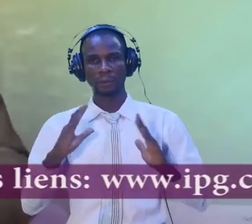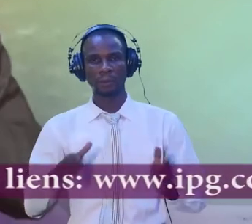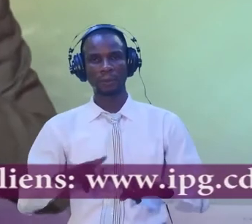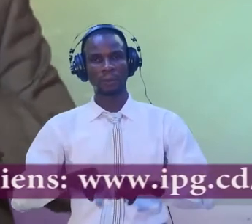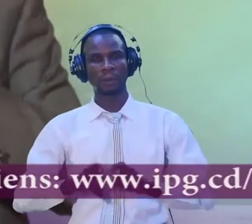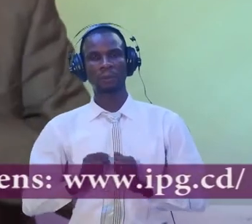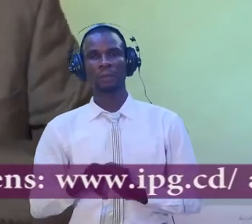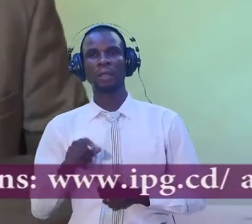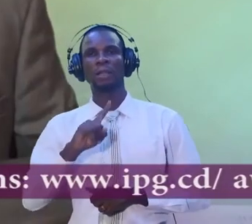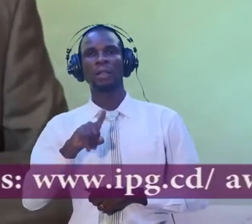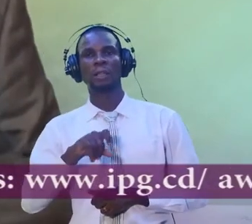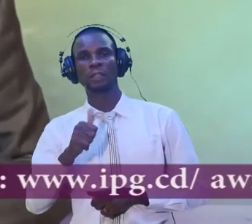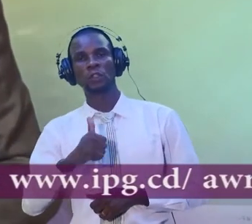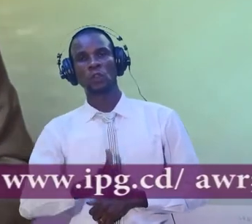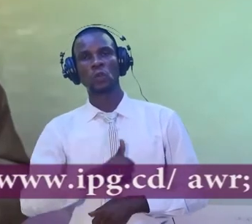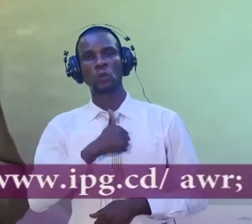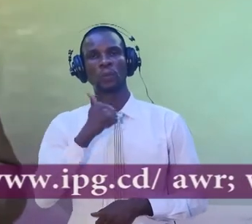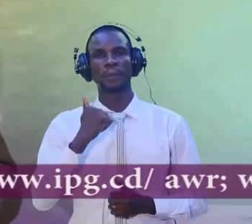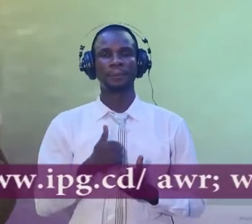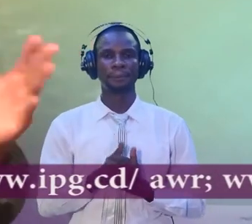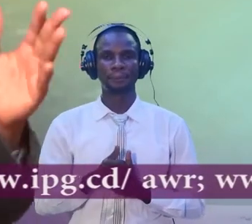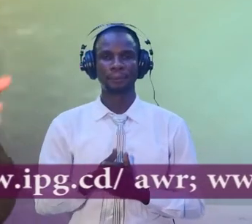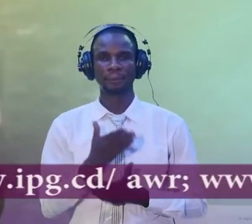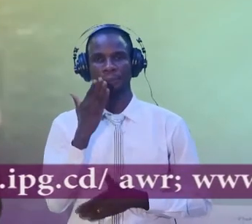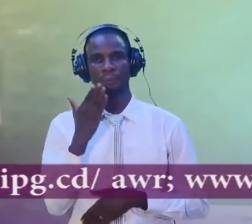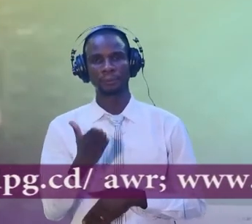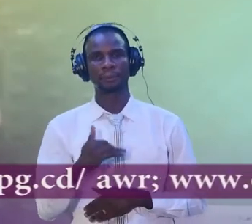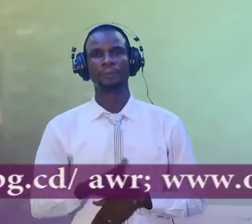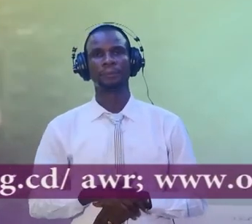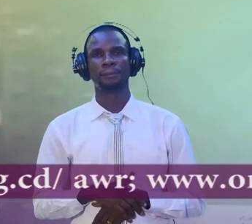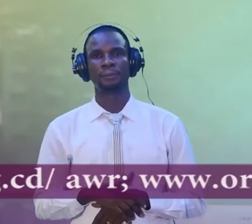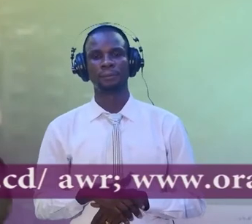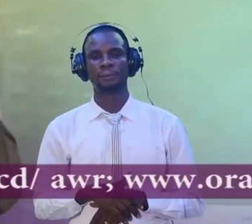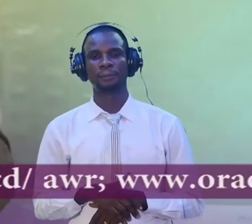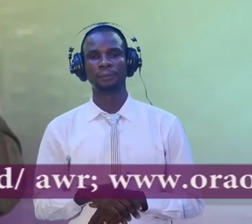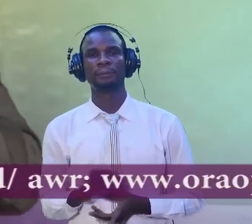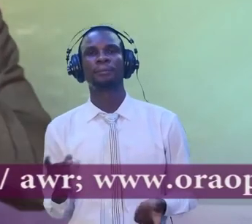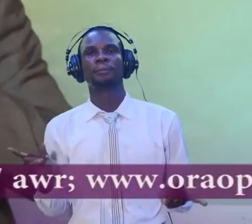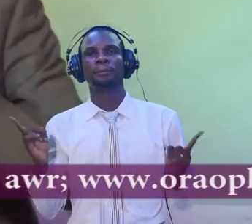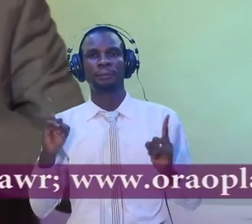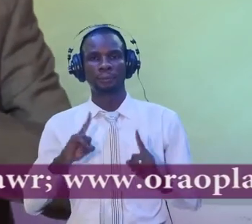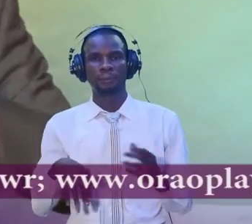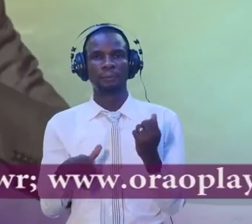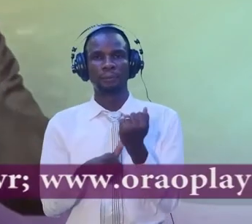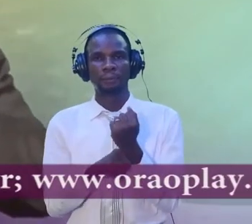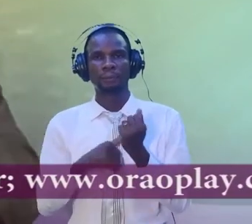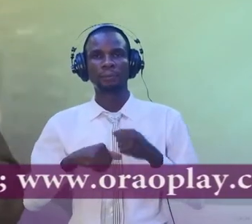maendeleo, vitu vya kuleta hela nyingi. Swali ambayo tungejiuliza ni kwamba ni hivi: